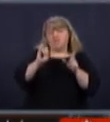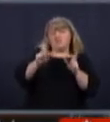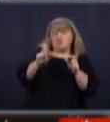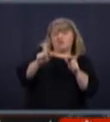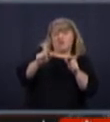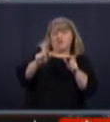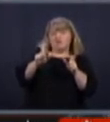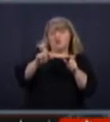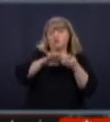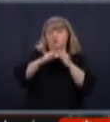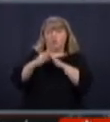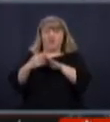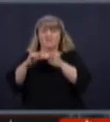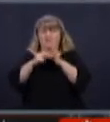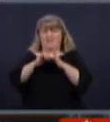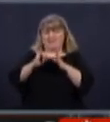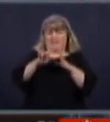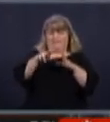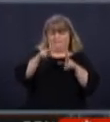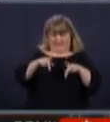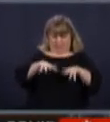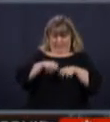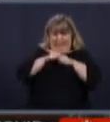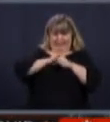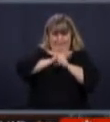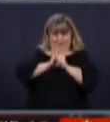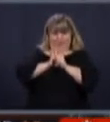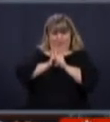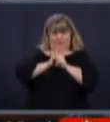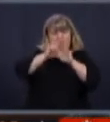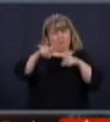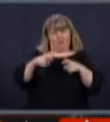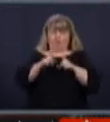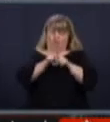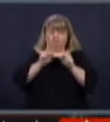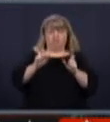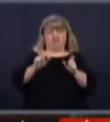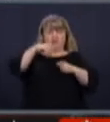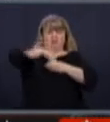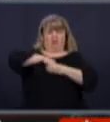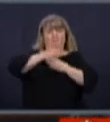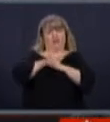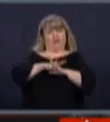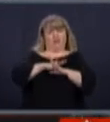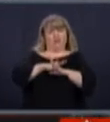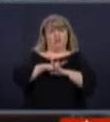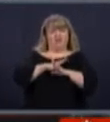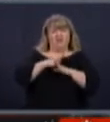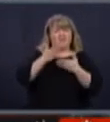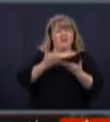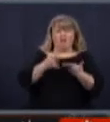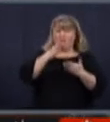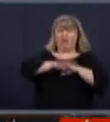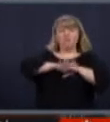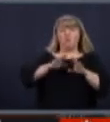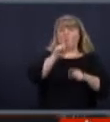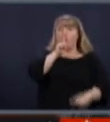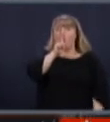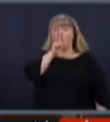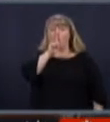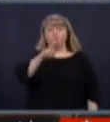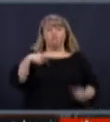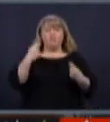gens qui sont infectés par le virus. Puis tout à coup, ça a été évacué. On n'en parle plus là, maintenant. On a évacué ça. En tout cas, dans les conférences de presse,